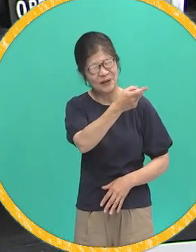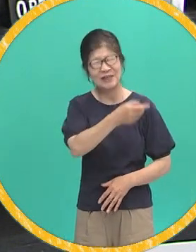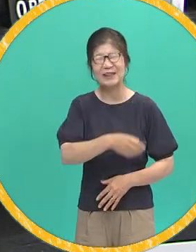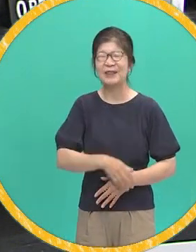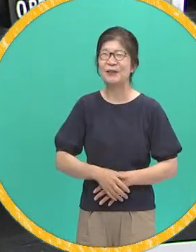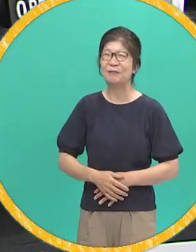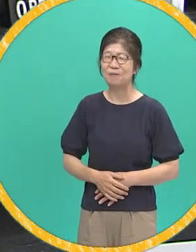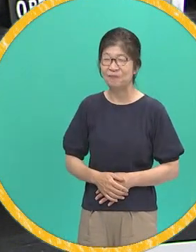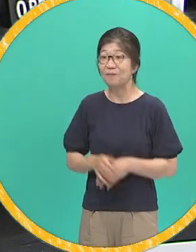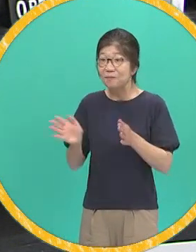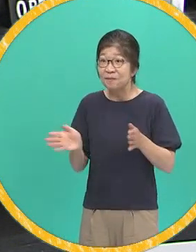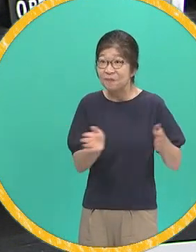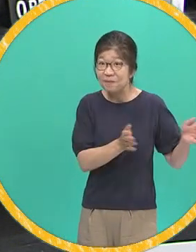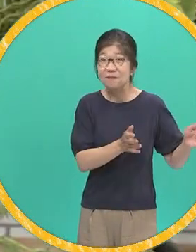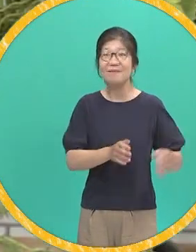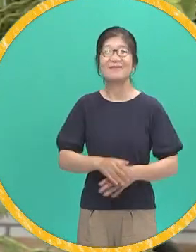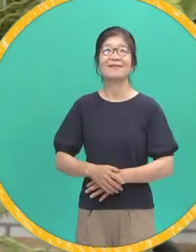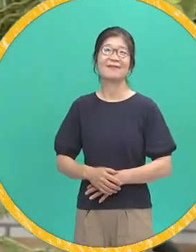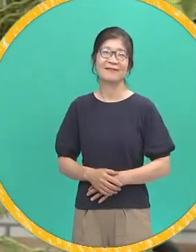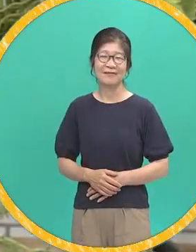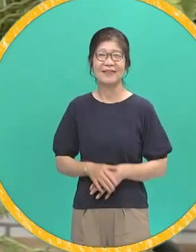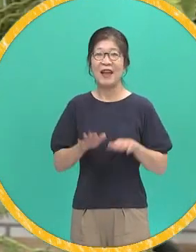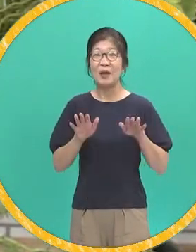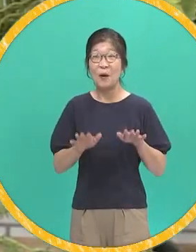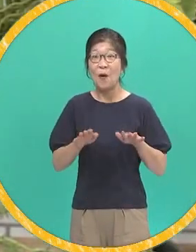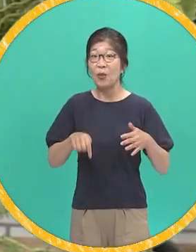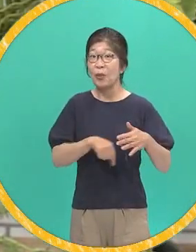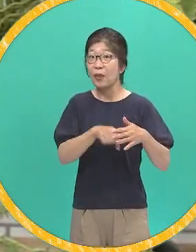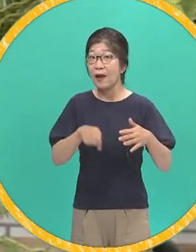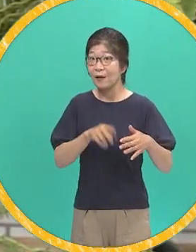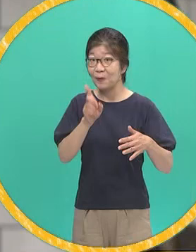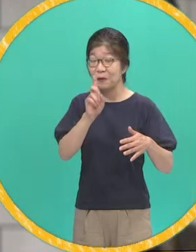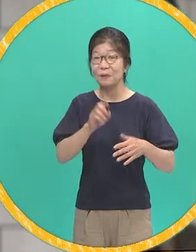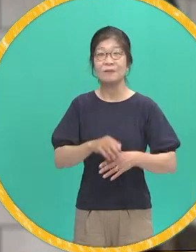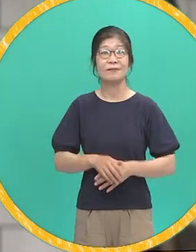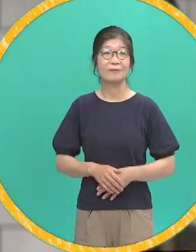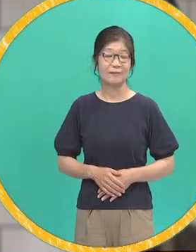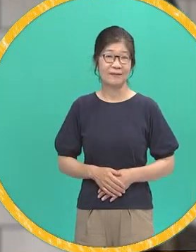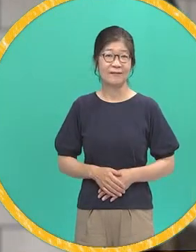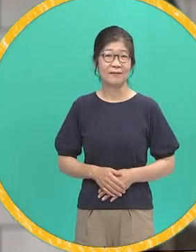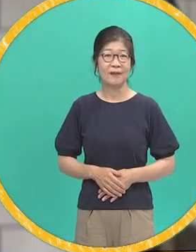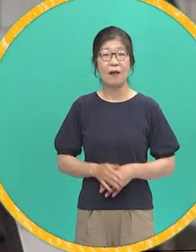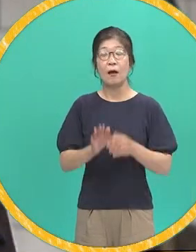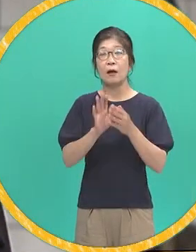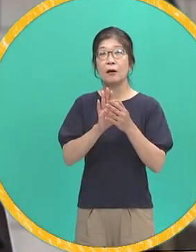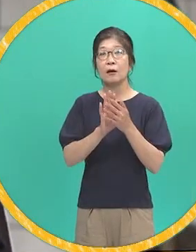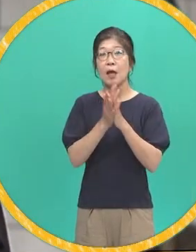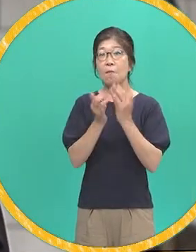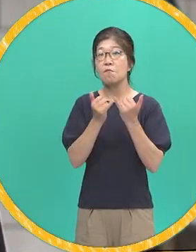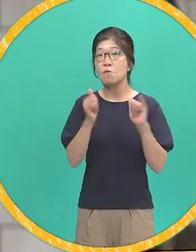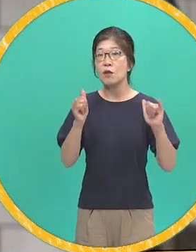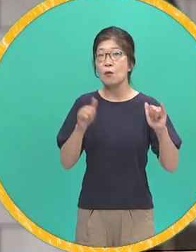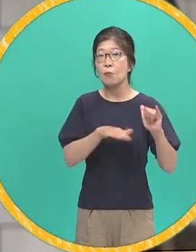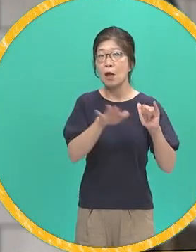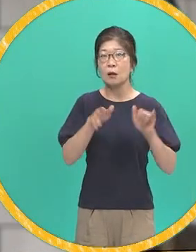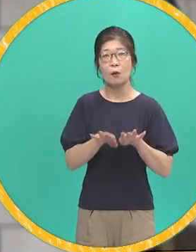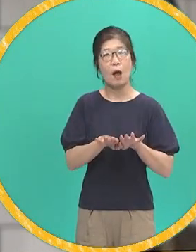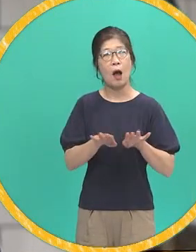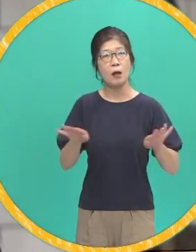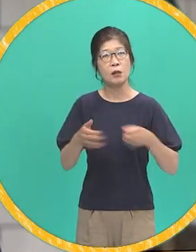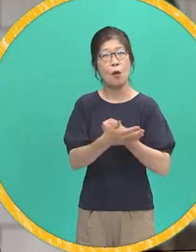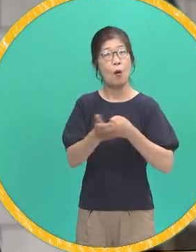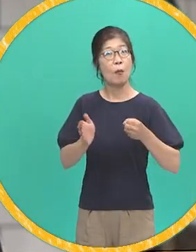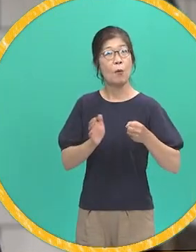受けちゃいましたけど今日の特集なんですがはい今週はですね県民の治安を守る神奈川